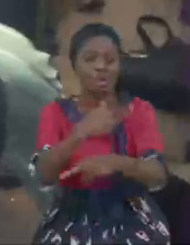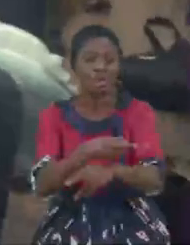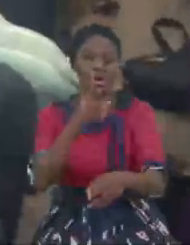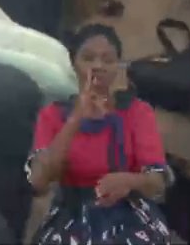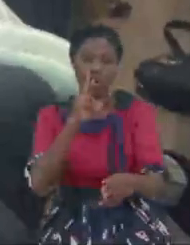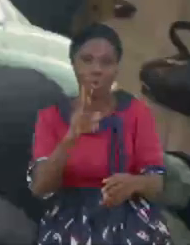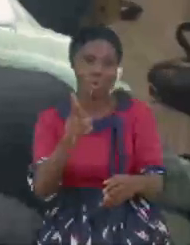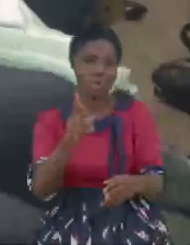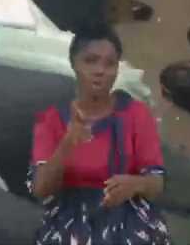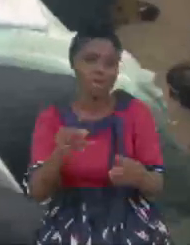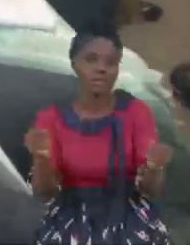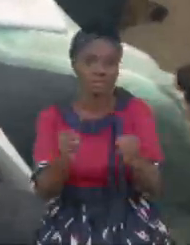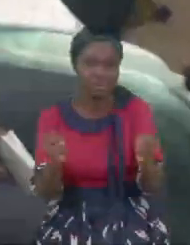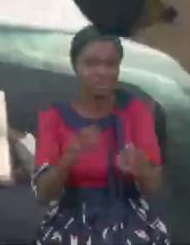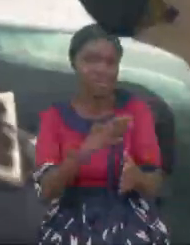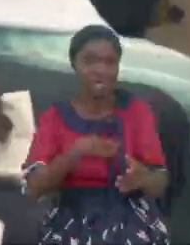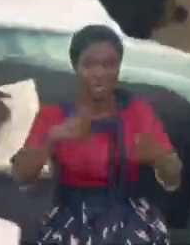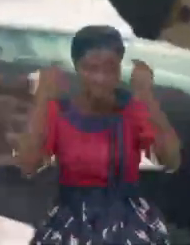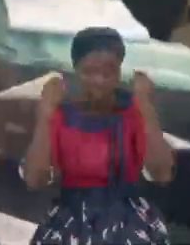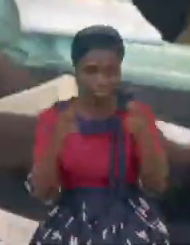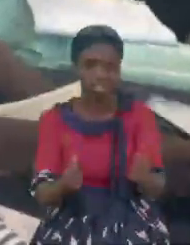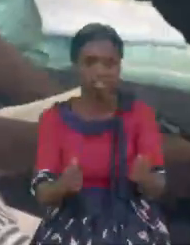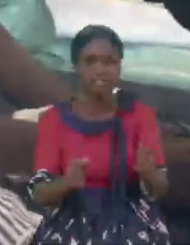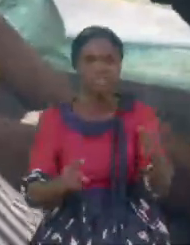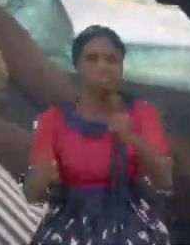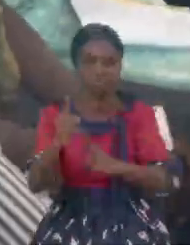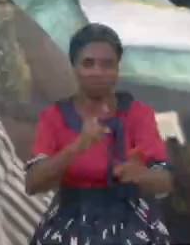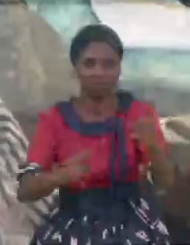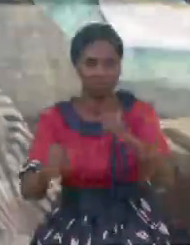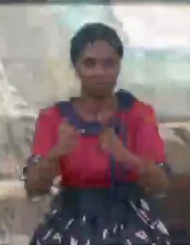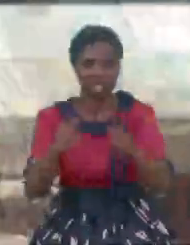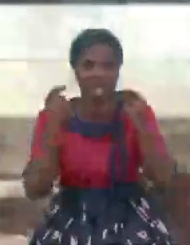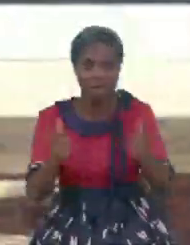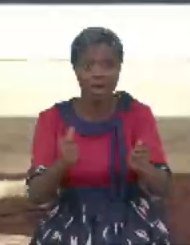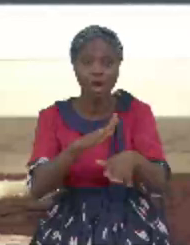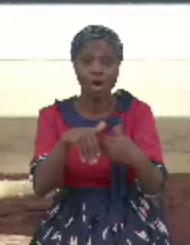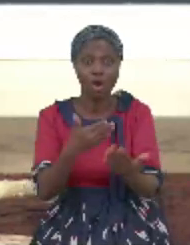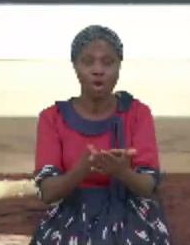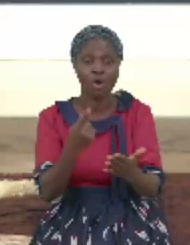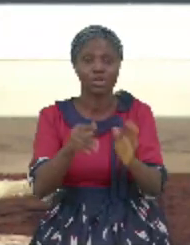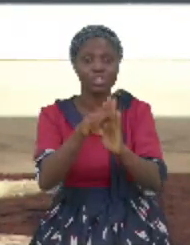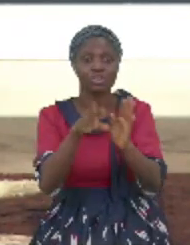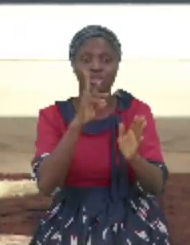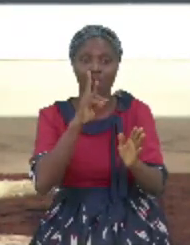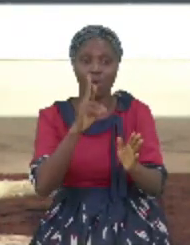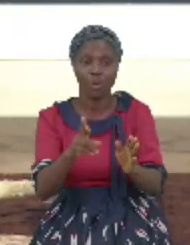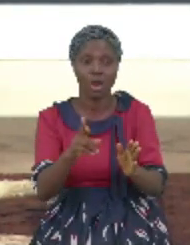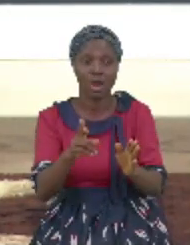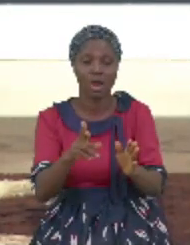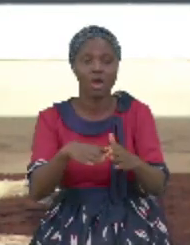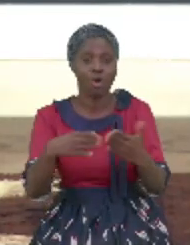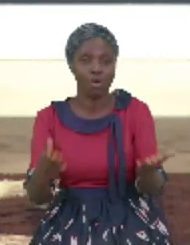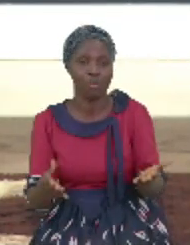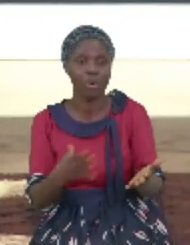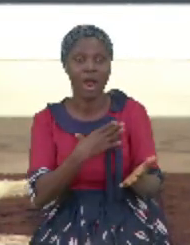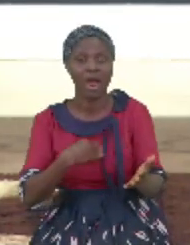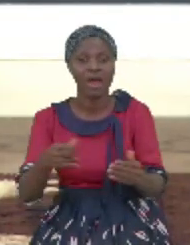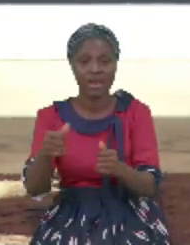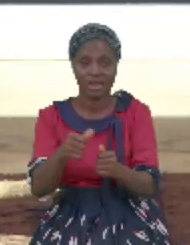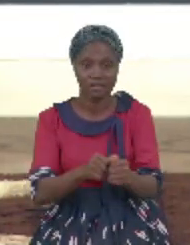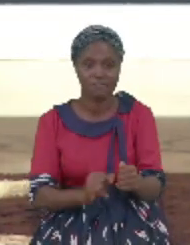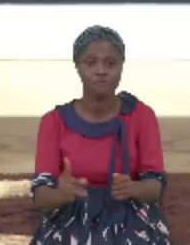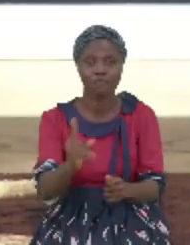furent ébranlés au même instant. Criez l'expression au même instant. Toutes les portes s'ouvrirent. Dites-moi ce qui